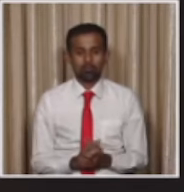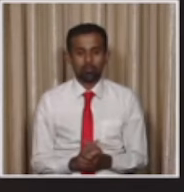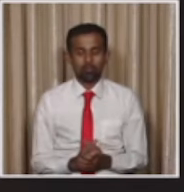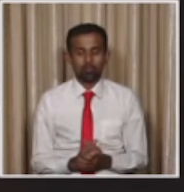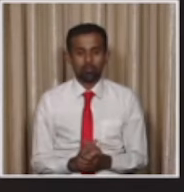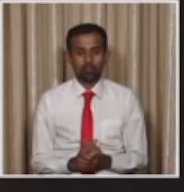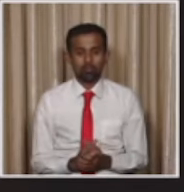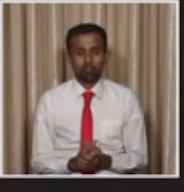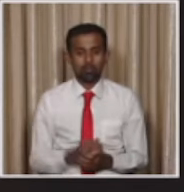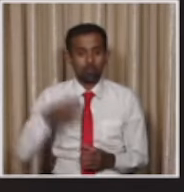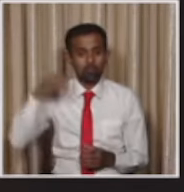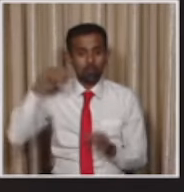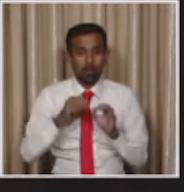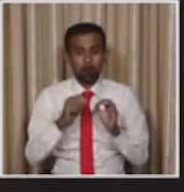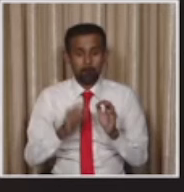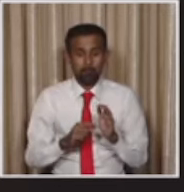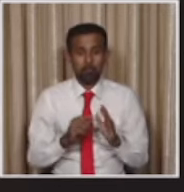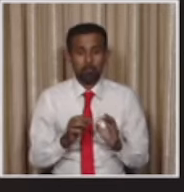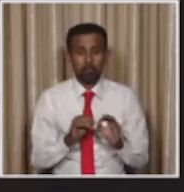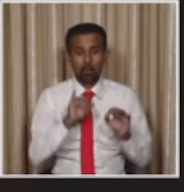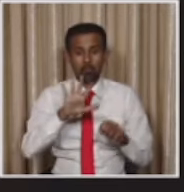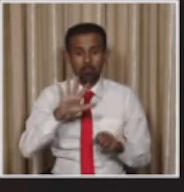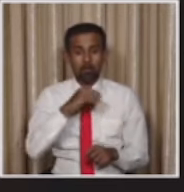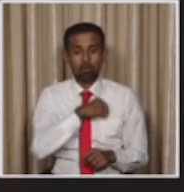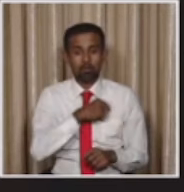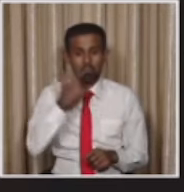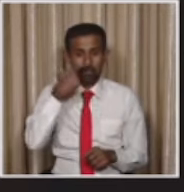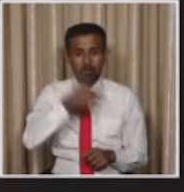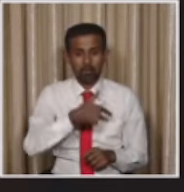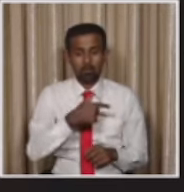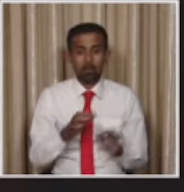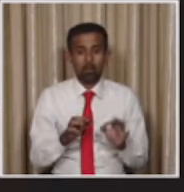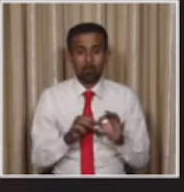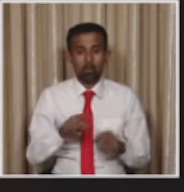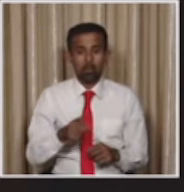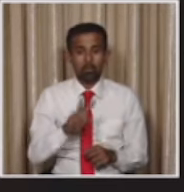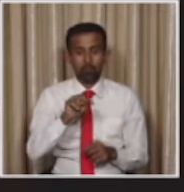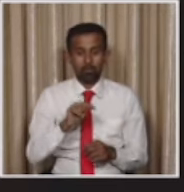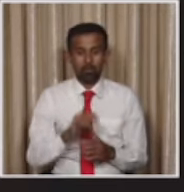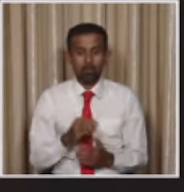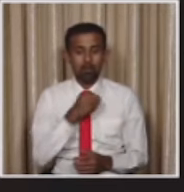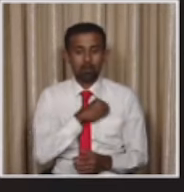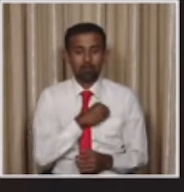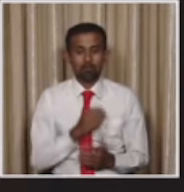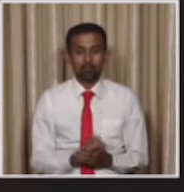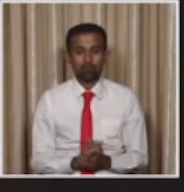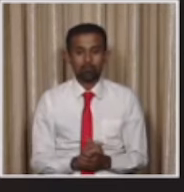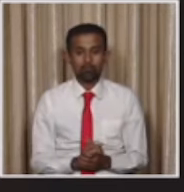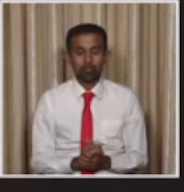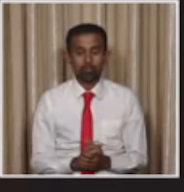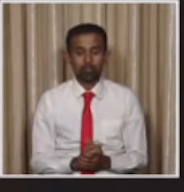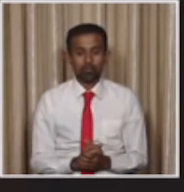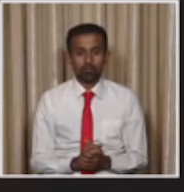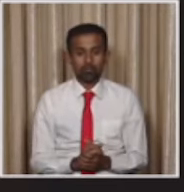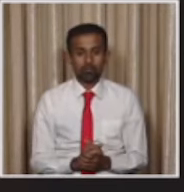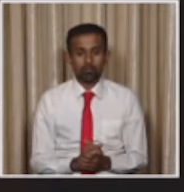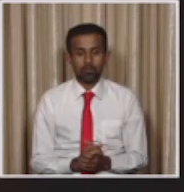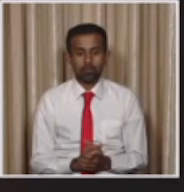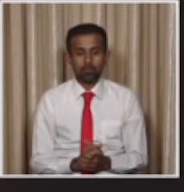විදුලි බල මණ්ඩලය බිලියන් 65ක් ලාභයි ඉන්ධන පෙට්‍රෝලියම් බිලියන් 120ක් ලාභයි. එතකොට මේ වගේ වෙන්නේ